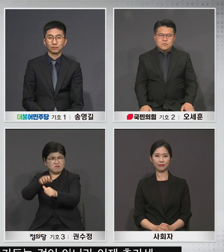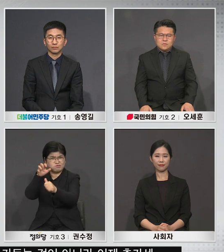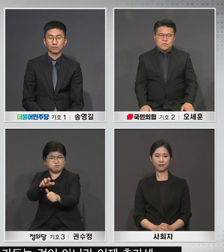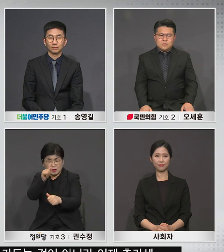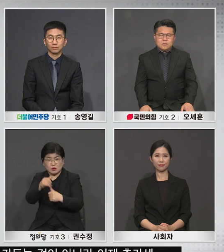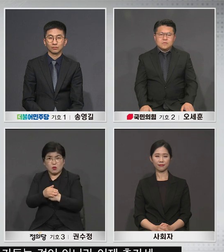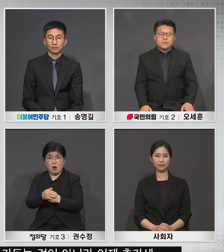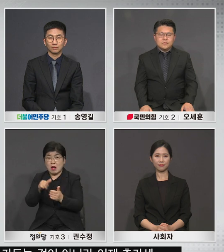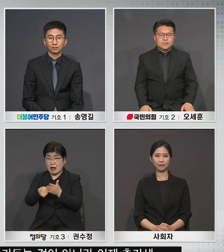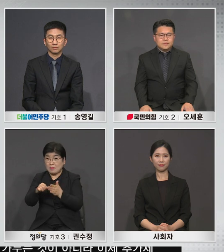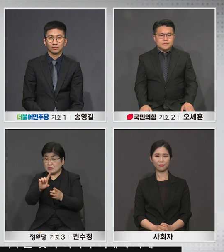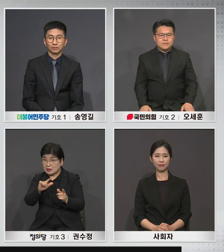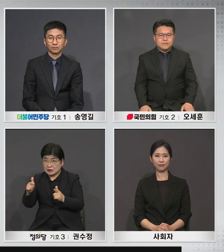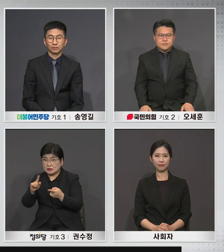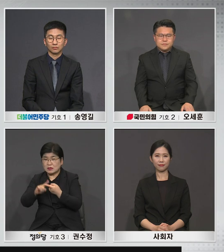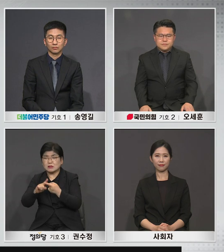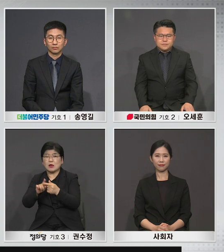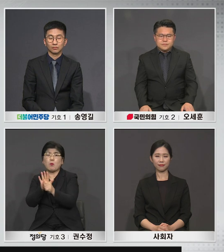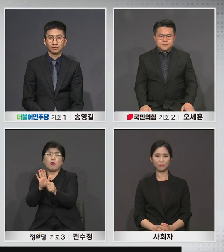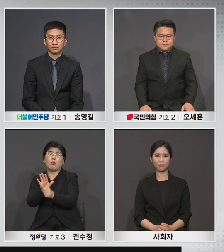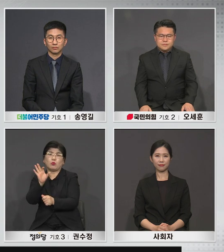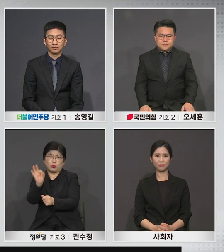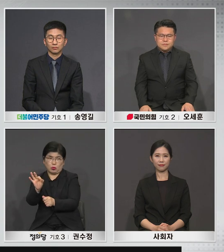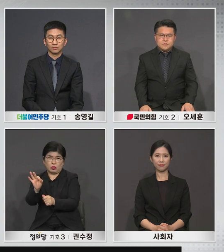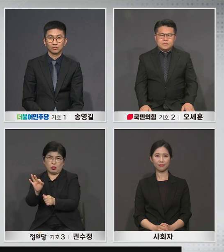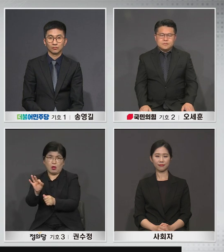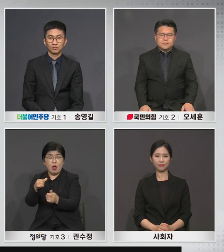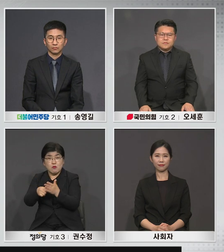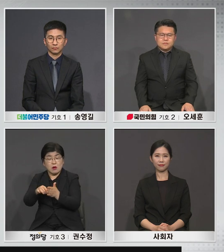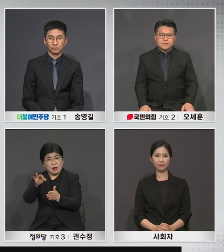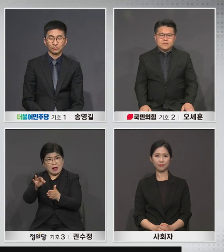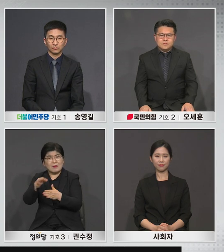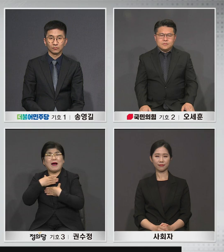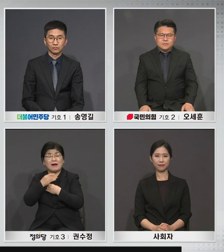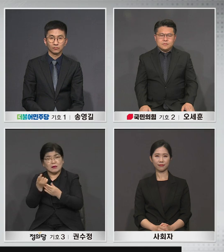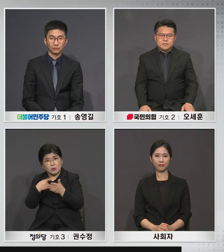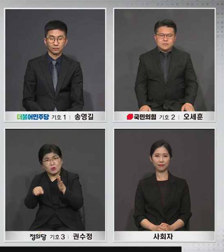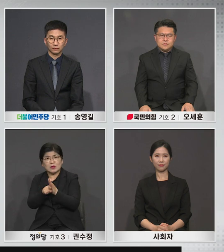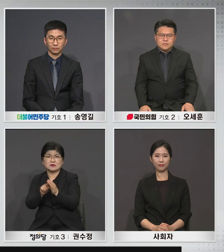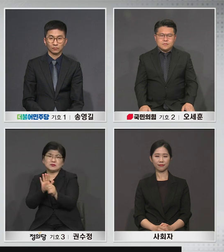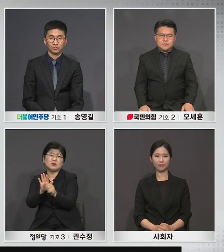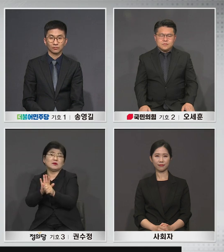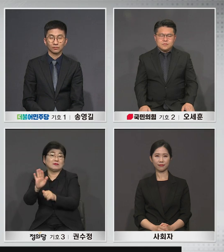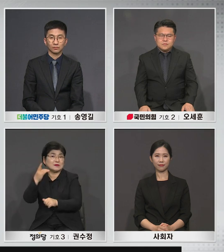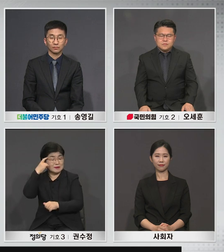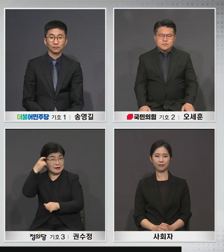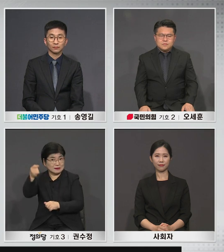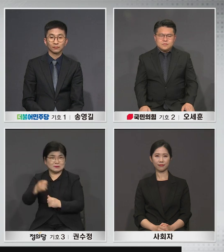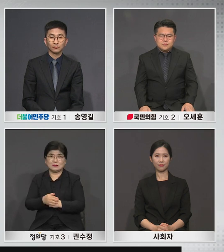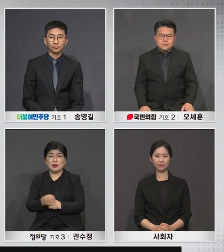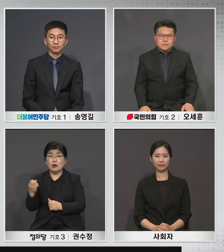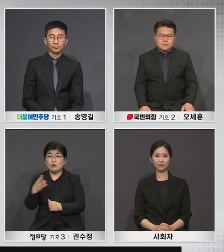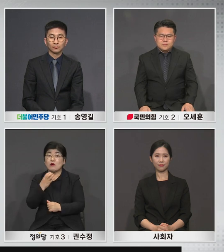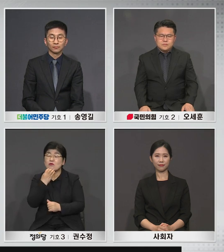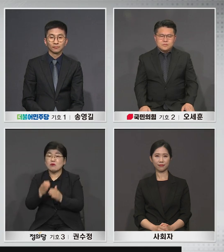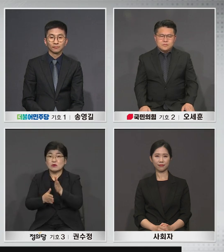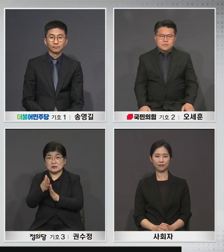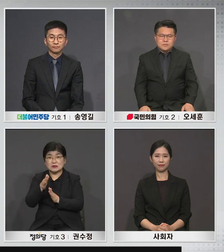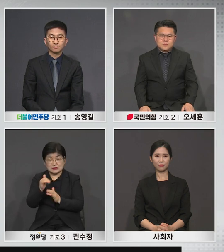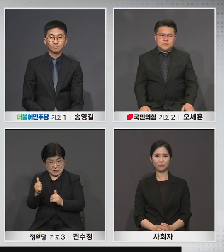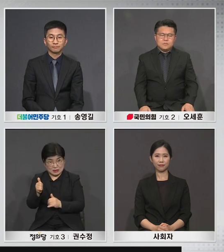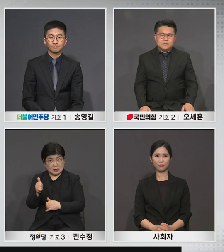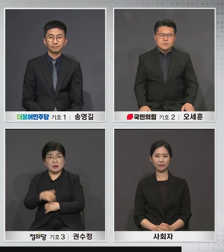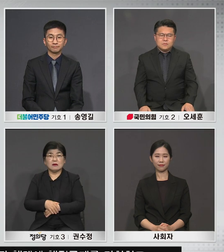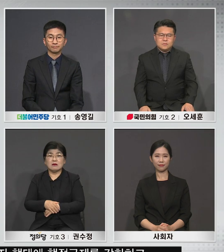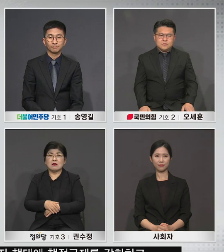품목에 대한 각종 보조금 지급을 물가 안정을 위해서 꾀해야 된다고 말씀드리겠습니다. 또한 서울시장이 국무위원으로서